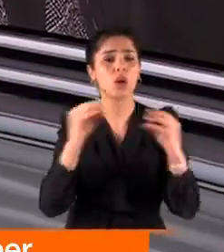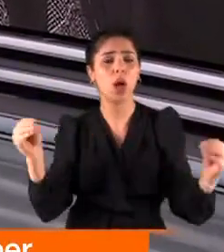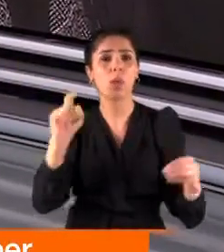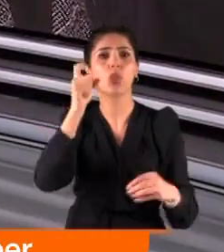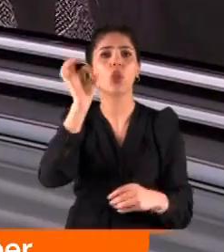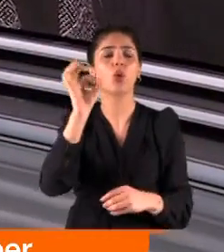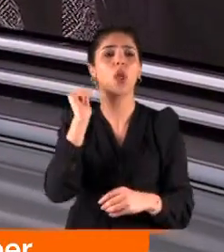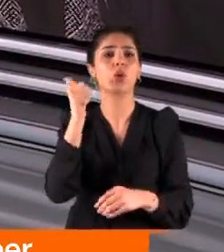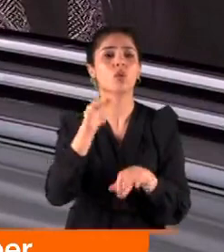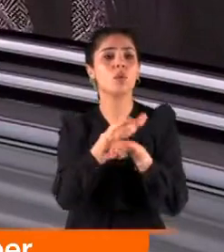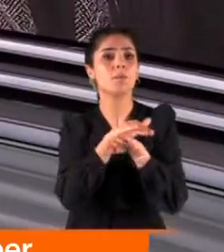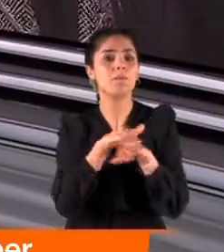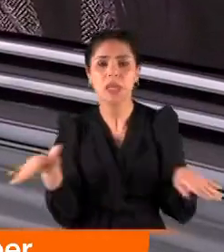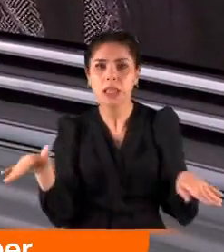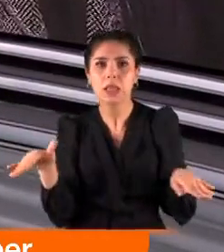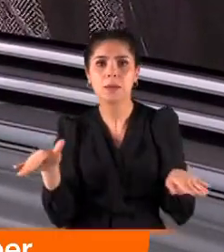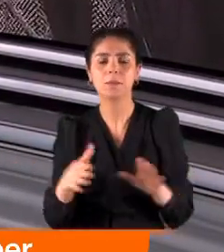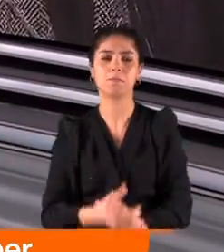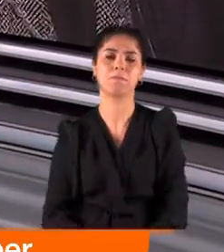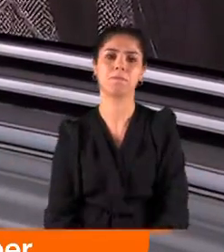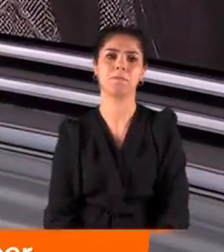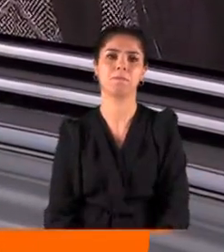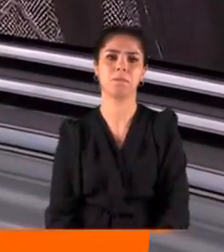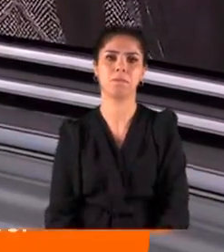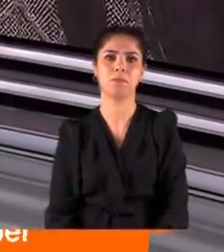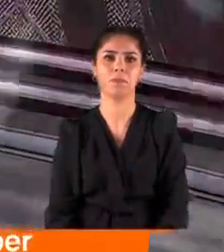kayboluşun üzerinden tam 90 gün geçti.